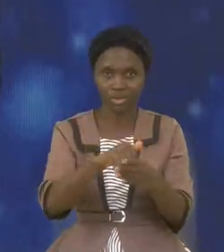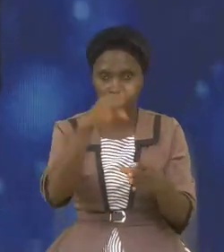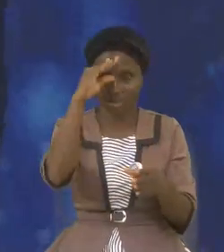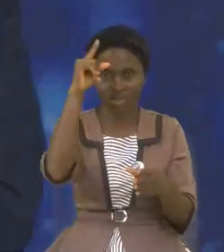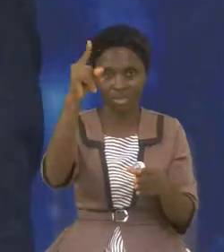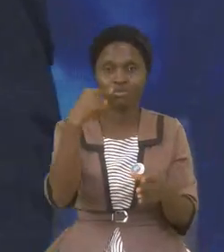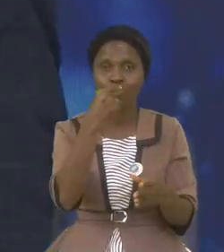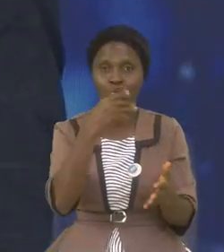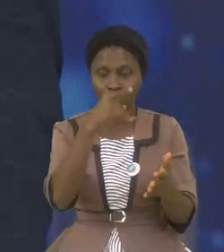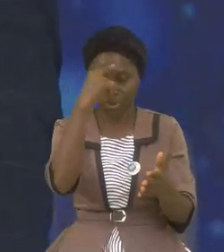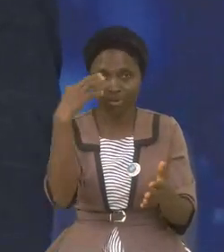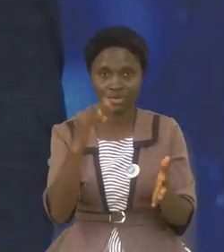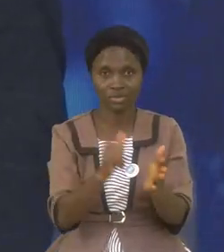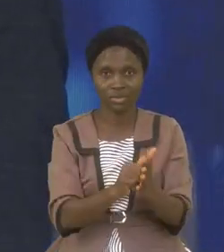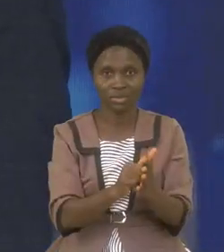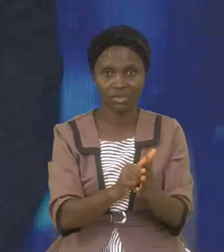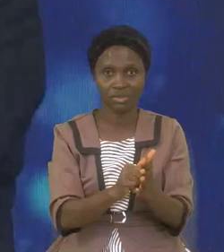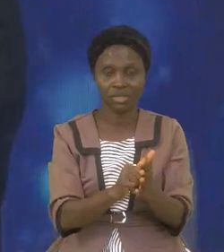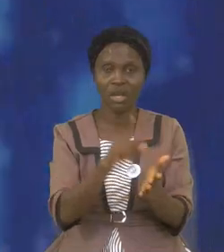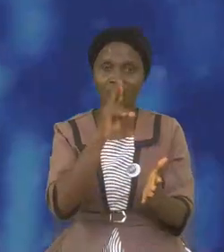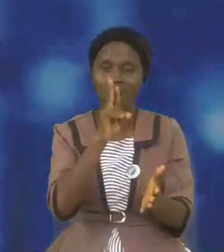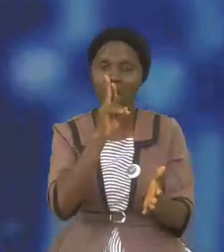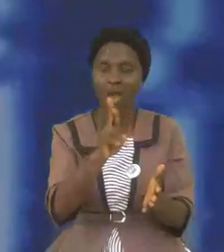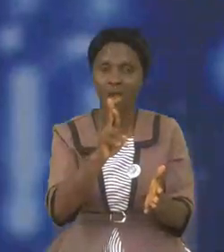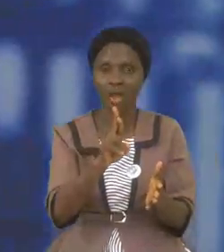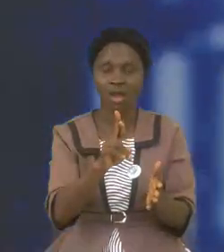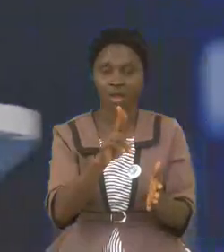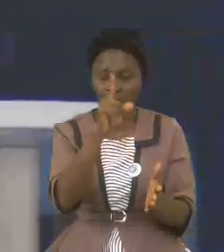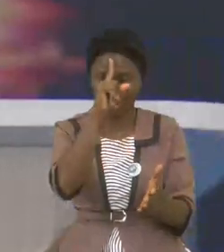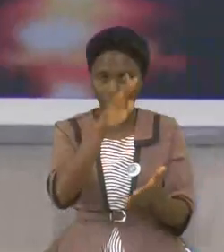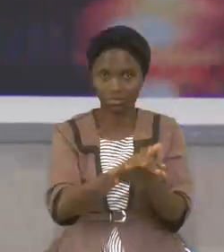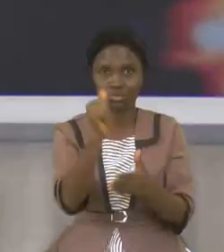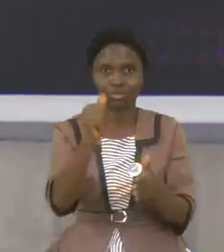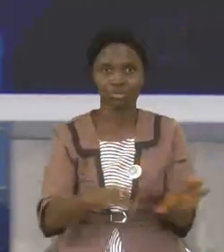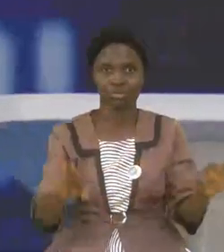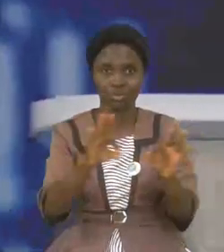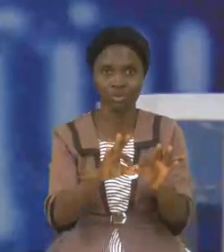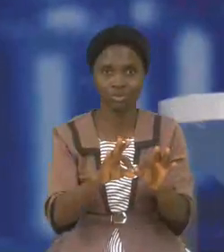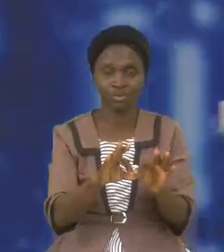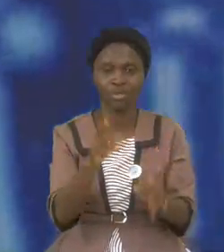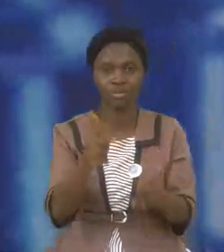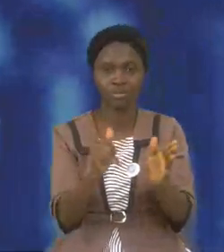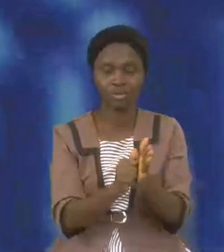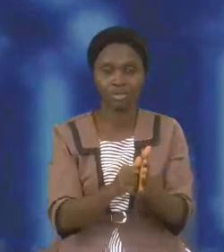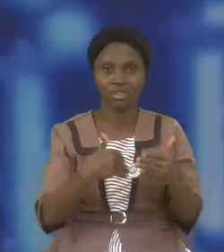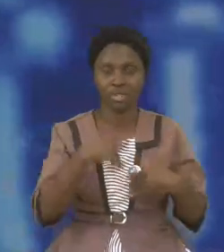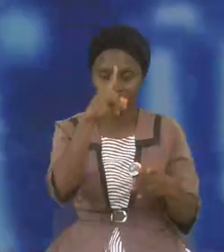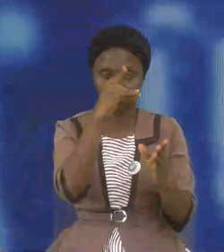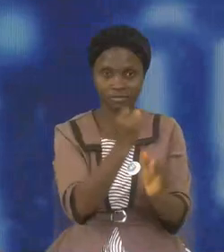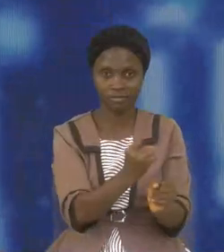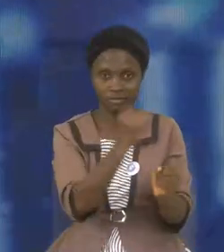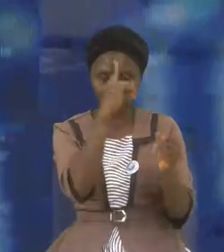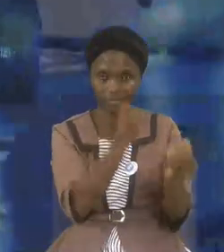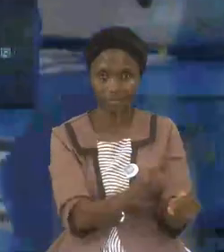leur confiance en lui, et parce que ces gens sont fiables, et les gens qui ont la foi en lui, à cause